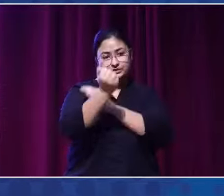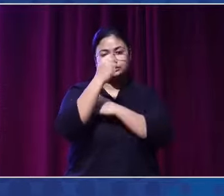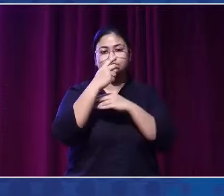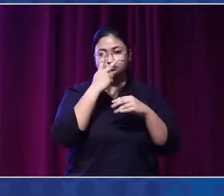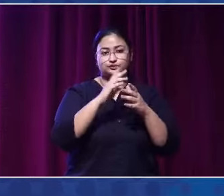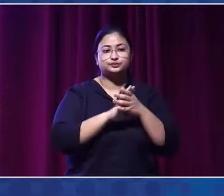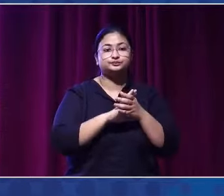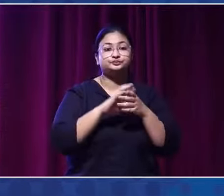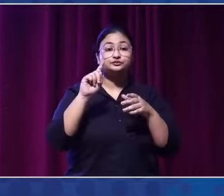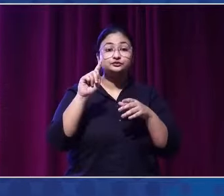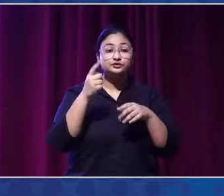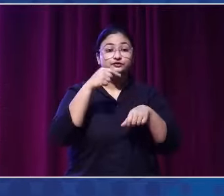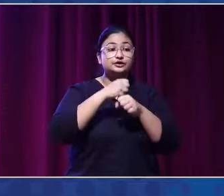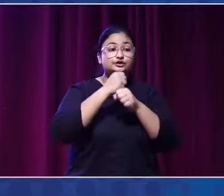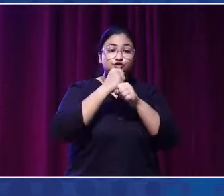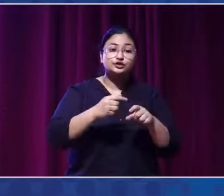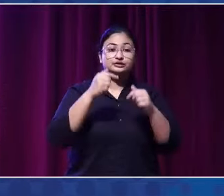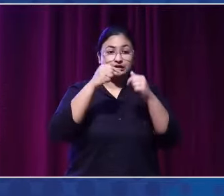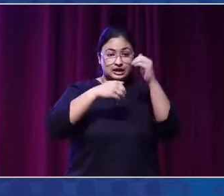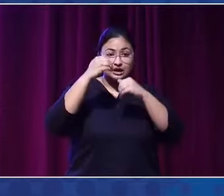elections where we haven't seen violence.